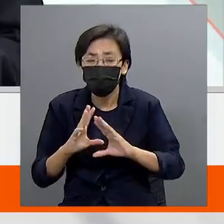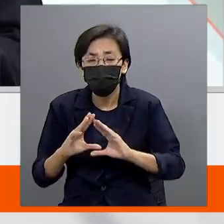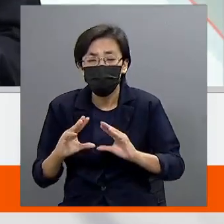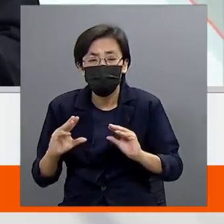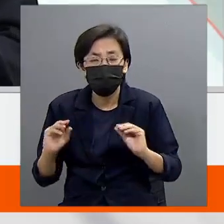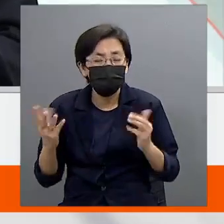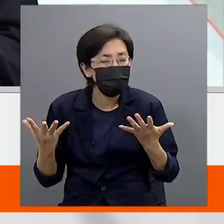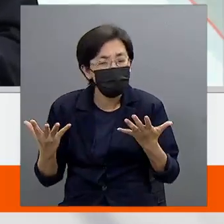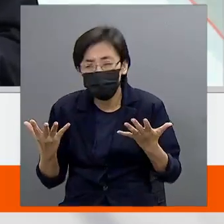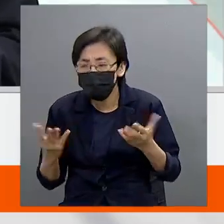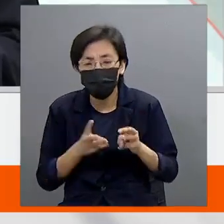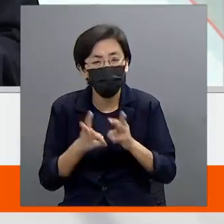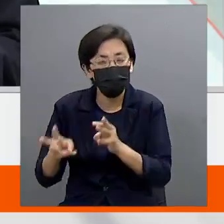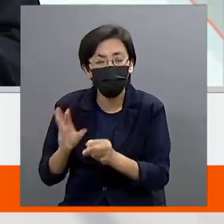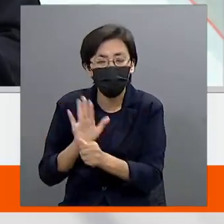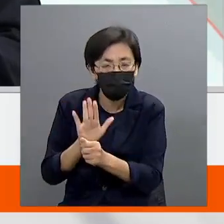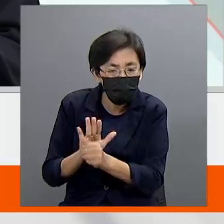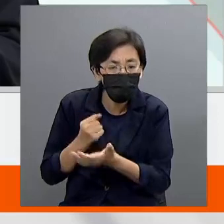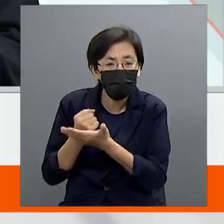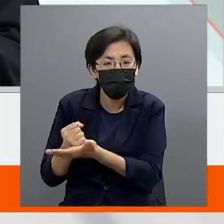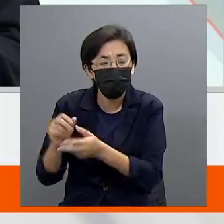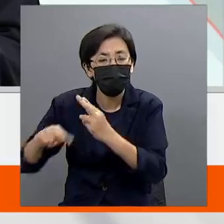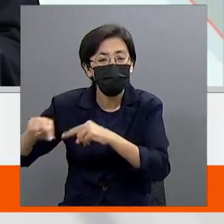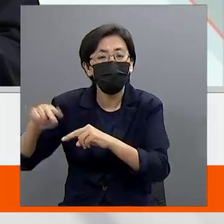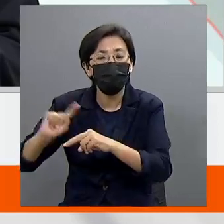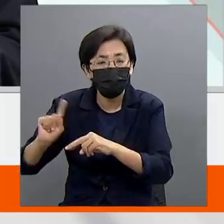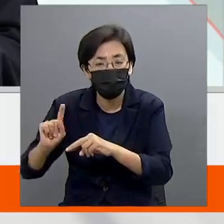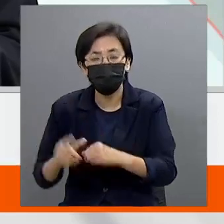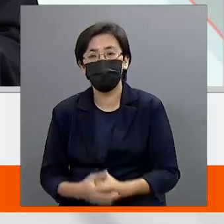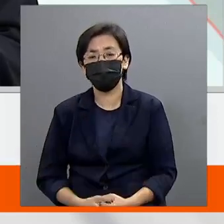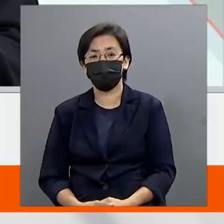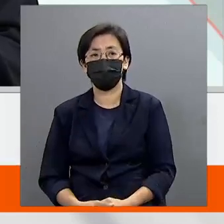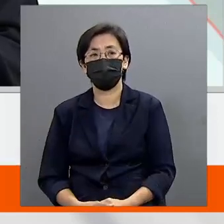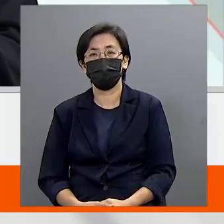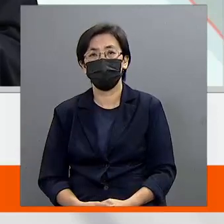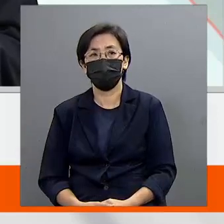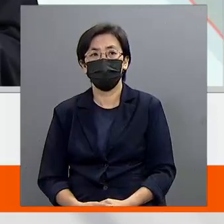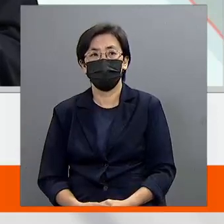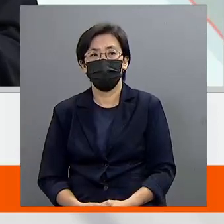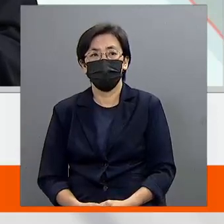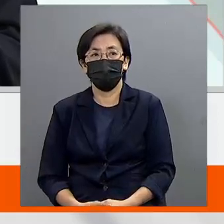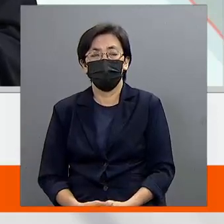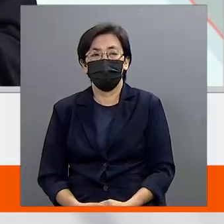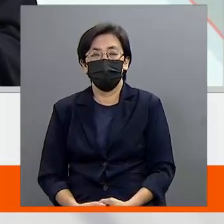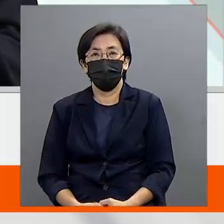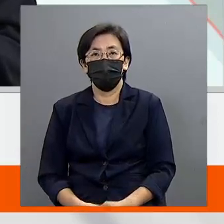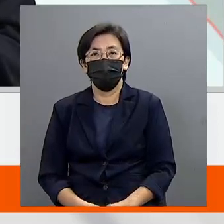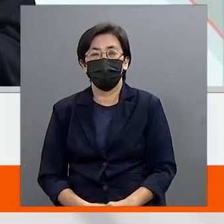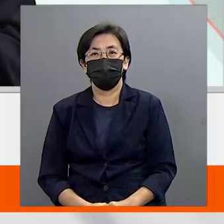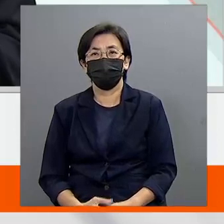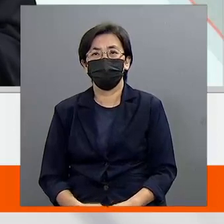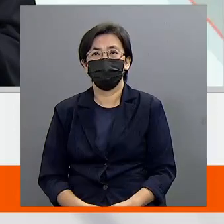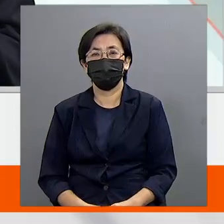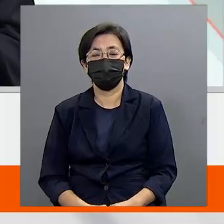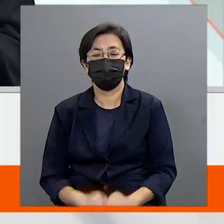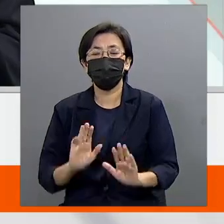วยเหลือดูแลเขาได้บ้างอะคะ อันนี้ มันอาจจะต้องค่อยๆเป็นค่อย